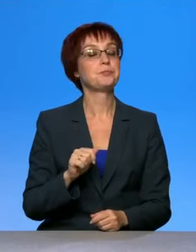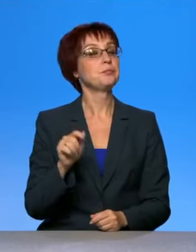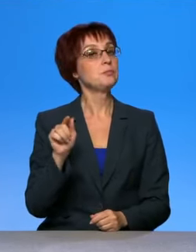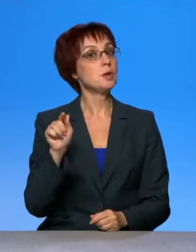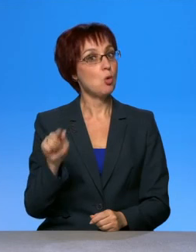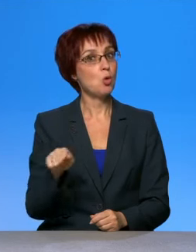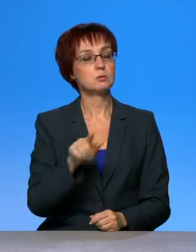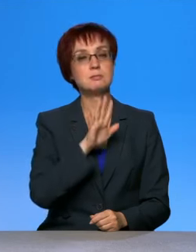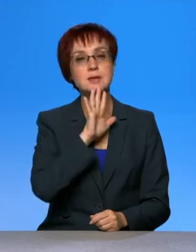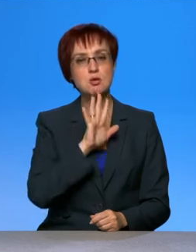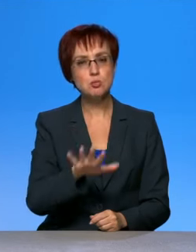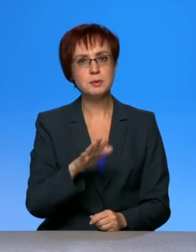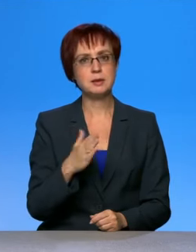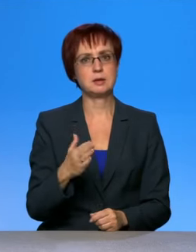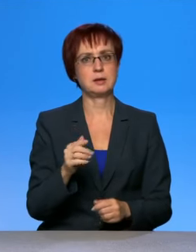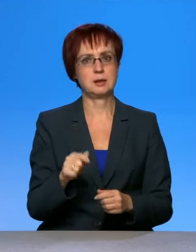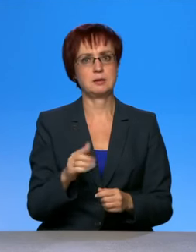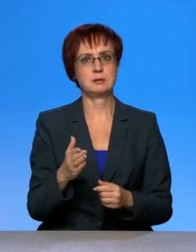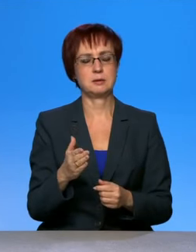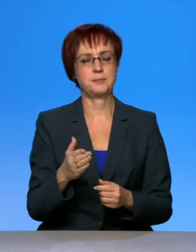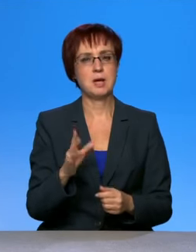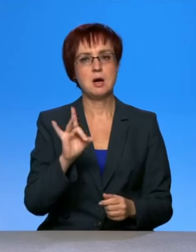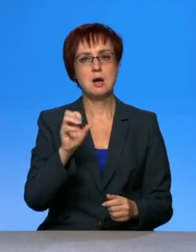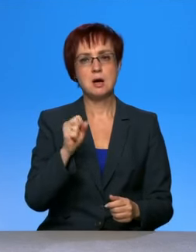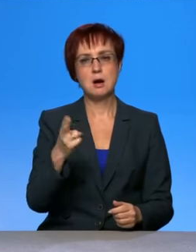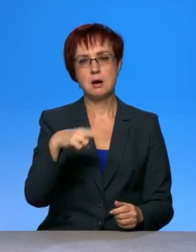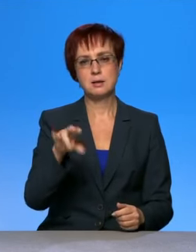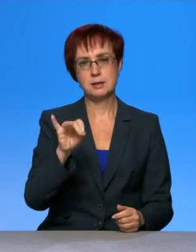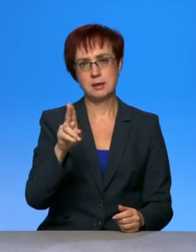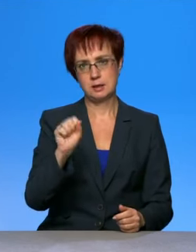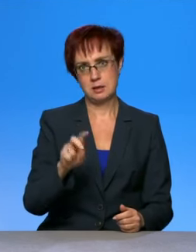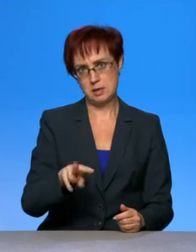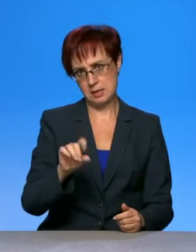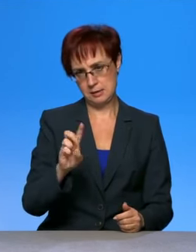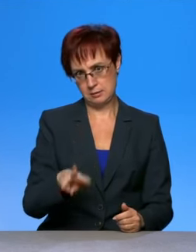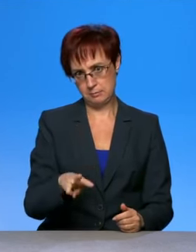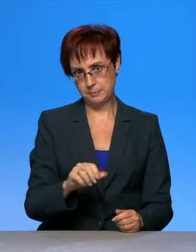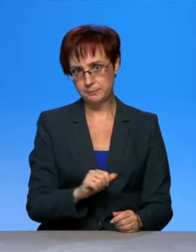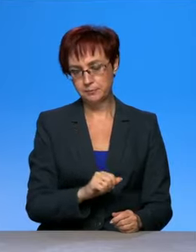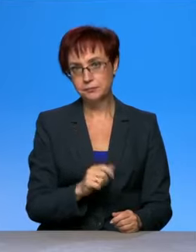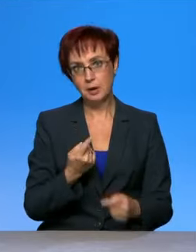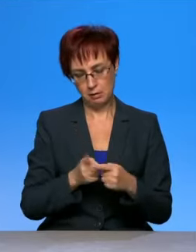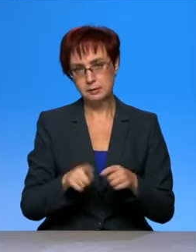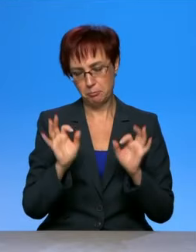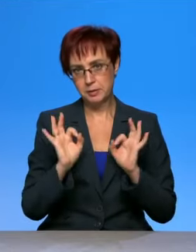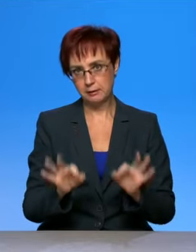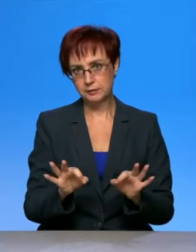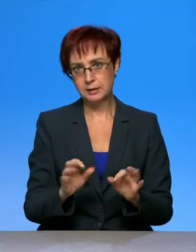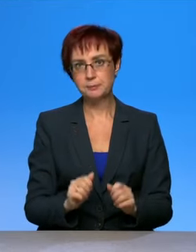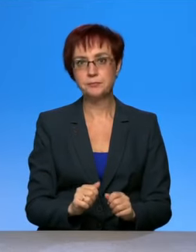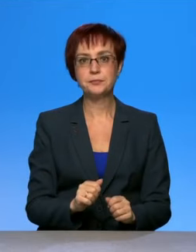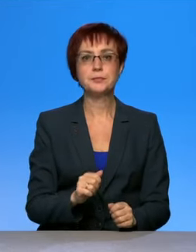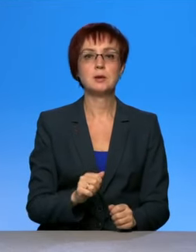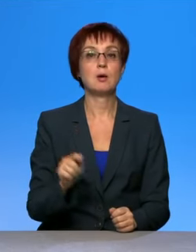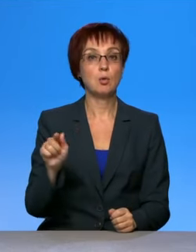никакого радикализма и в этом находил поддержку очень многих людей у себя в Германии и когда он Он всего